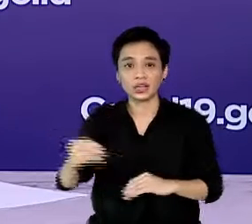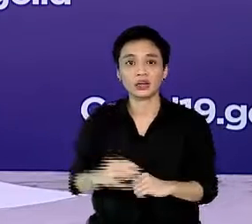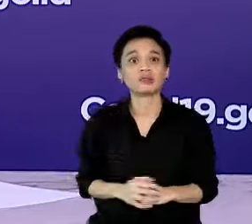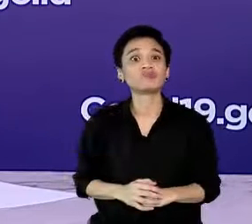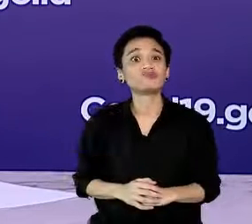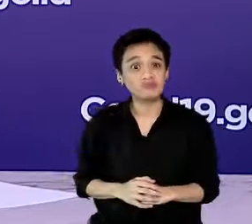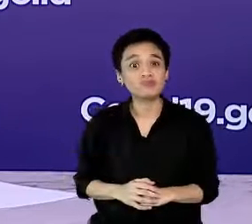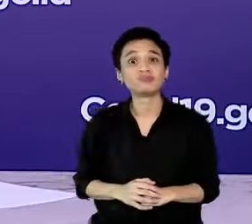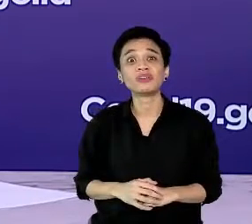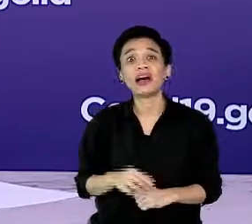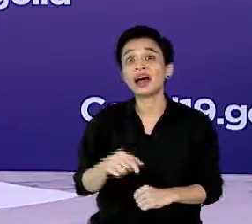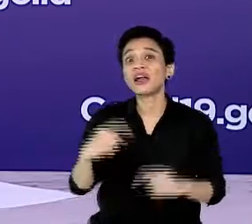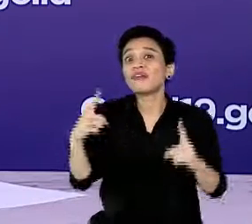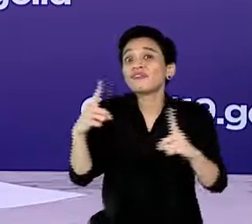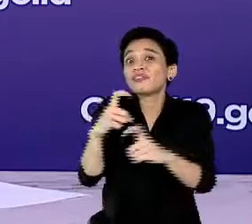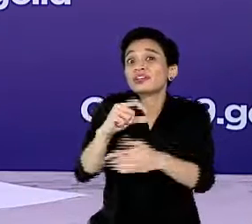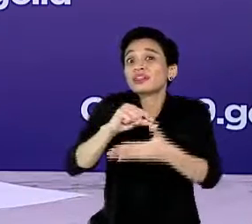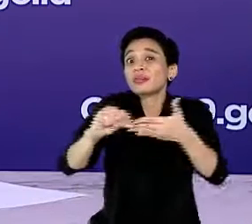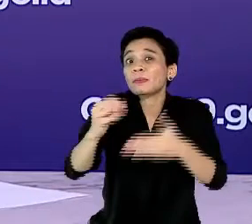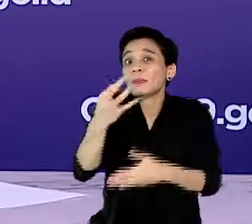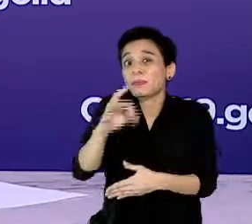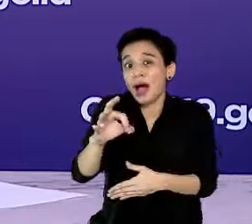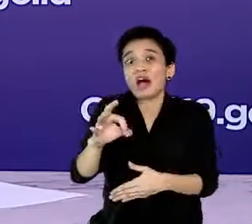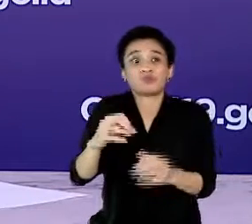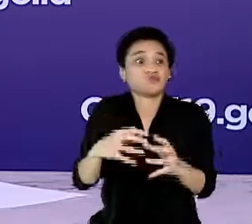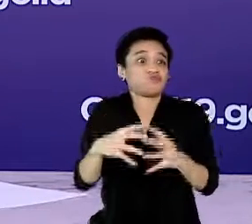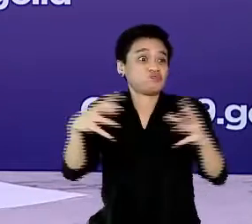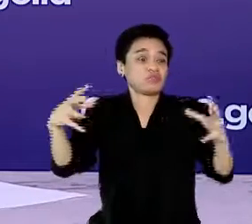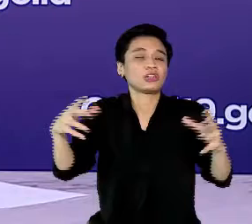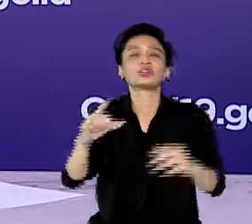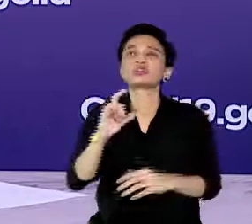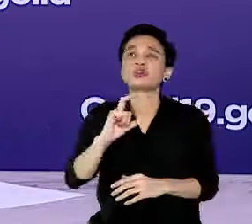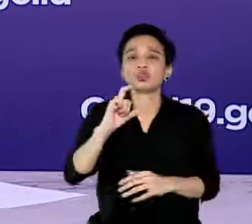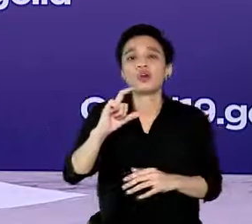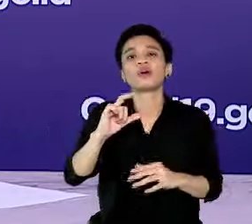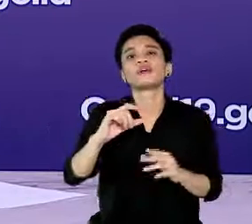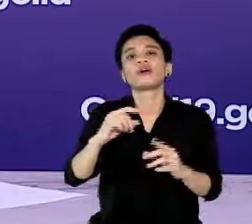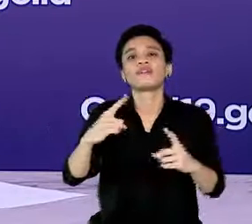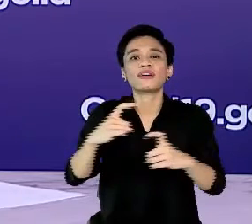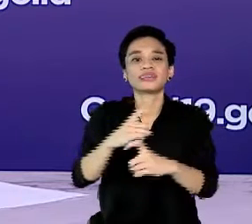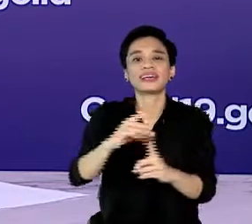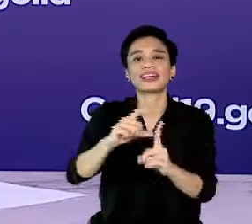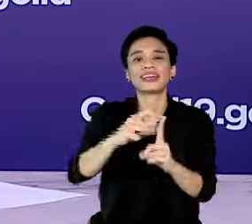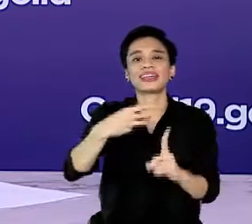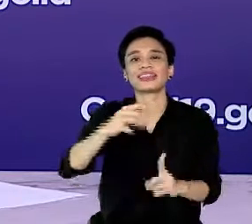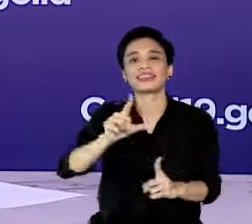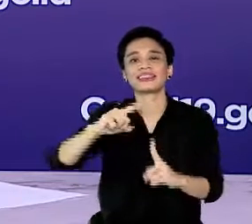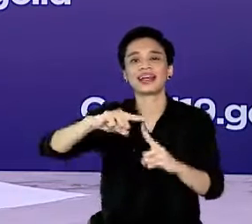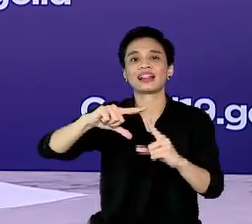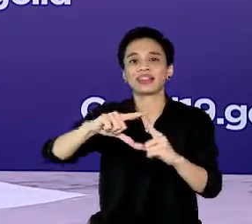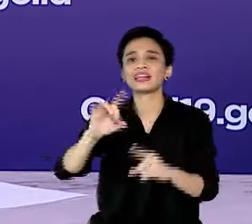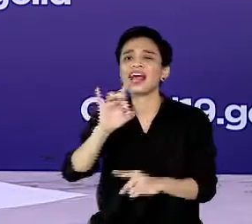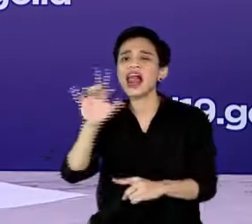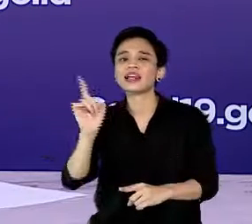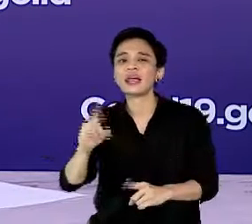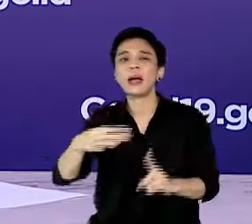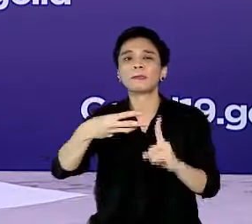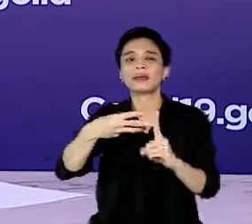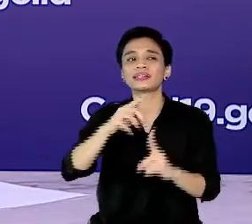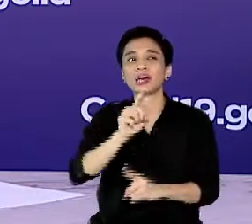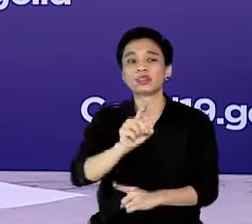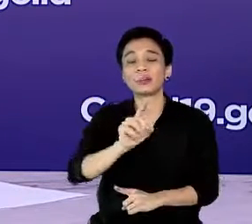yang terus mengalami peningkatan belakangan hari ini terutama varian Delta ada satu varian yaitu b14